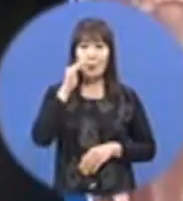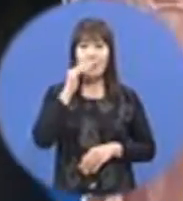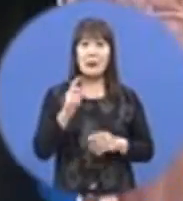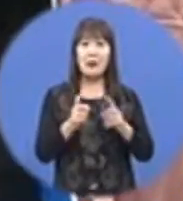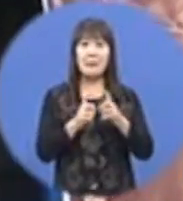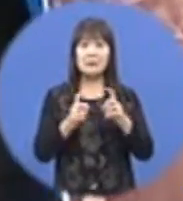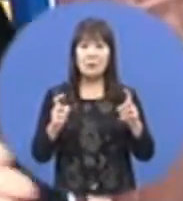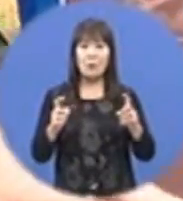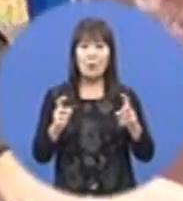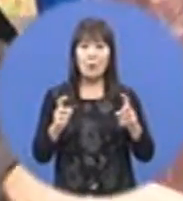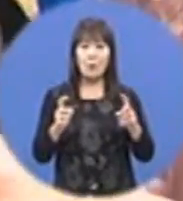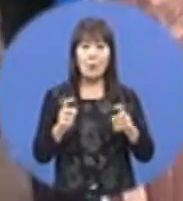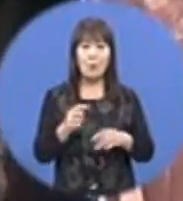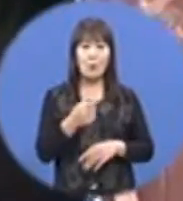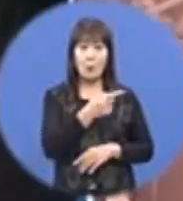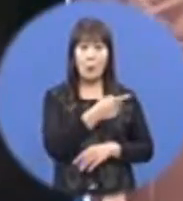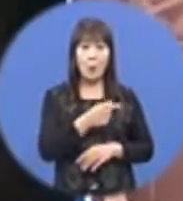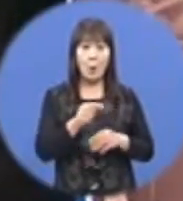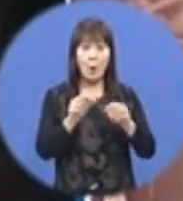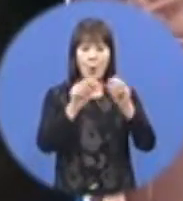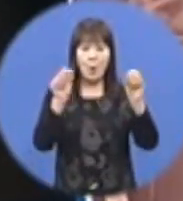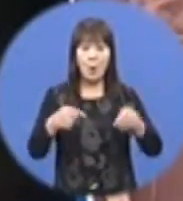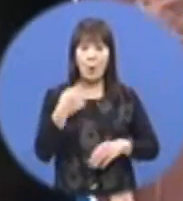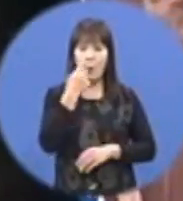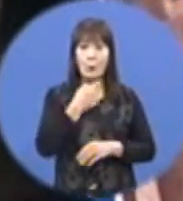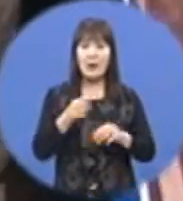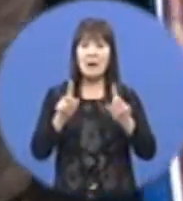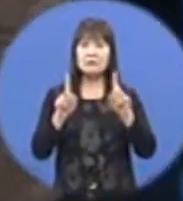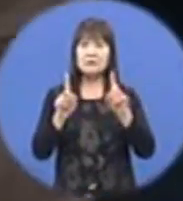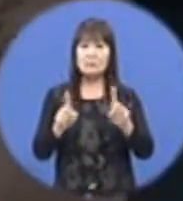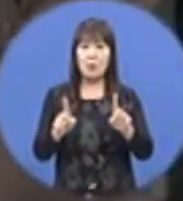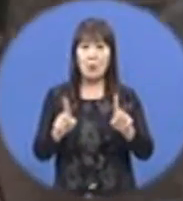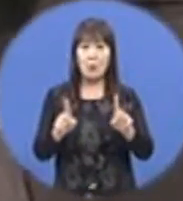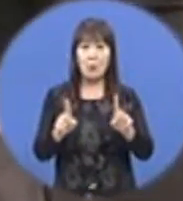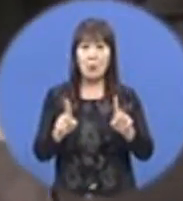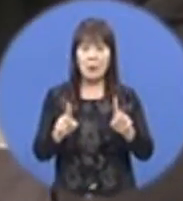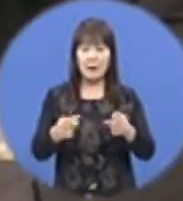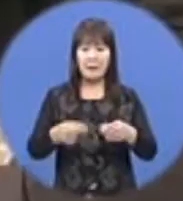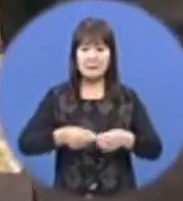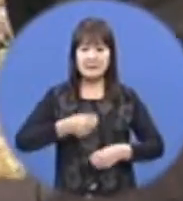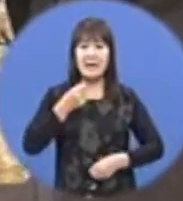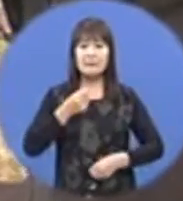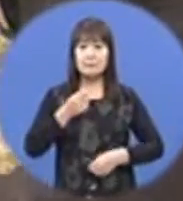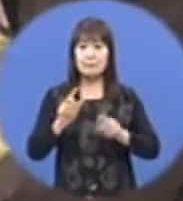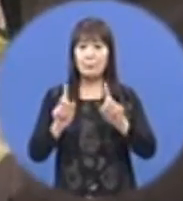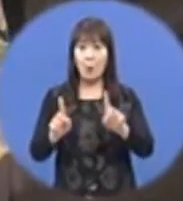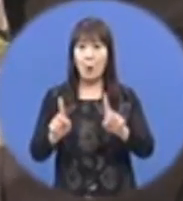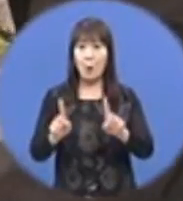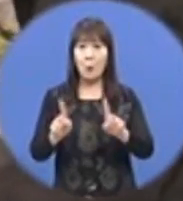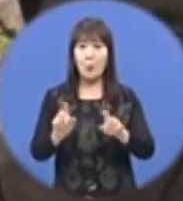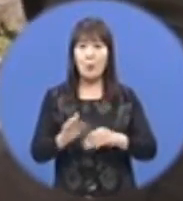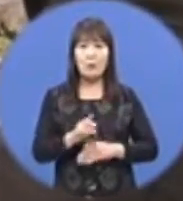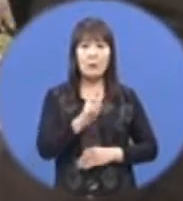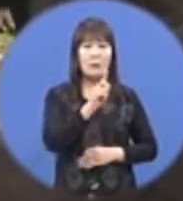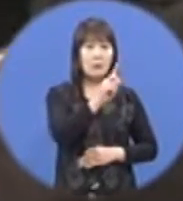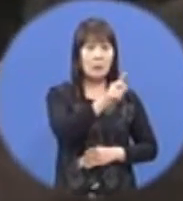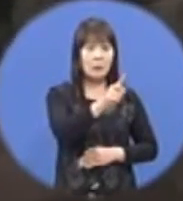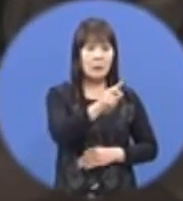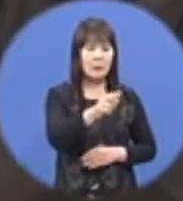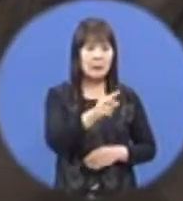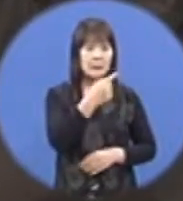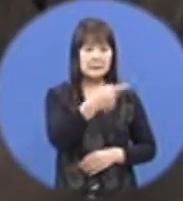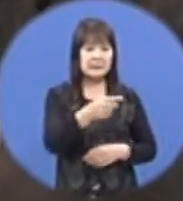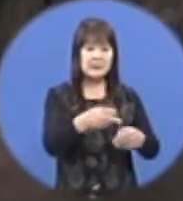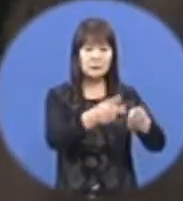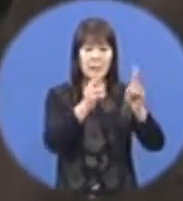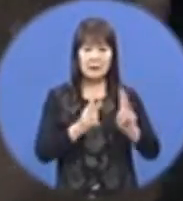では最初あそこにある岡口門の方が正門でした。それが、向こうにある一の橋に正門が移